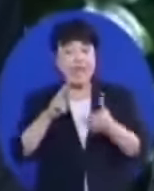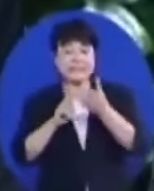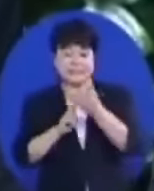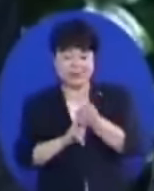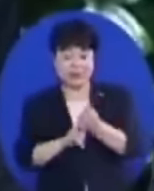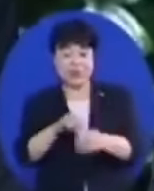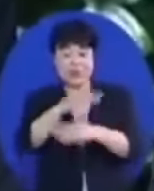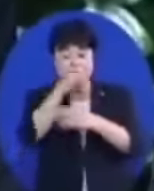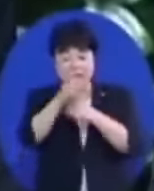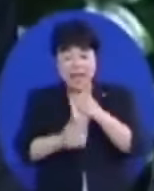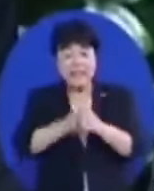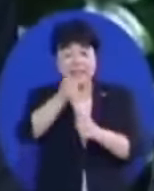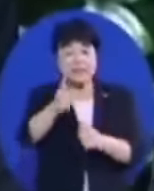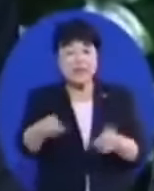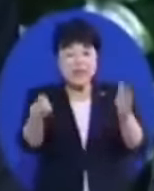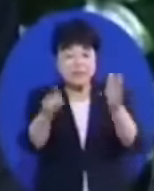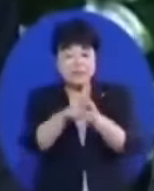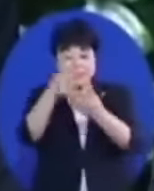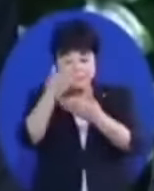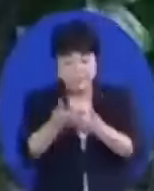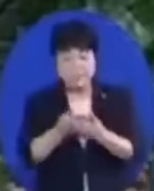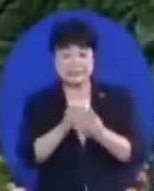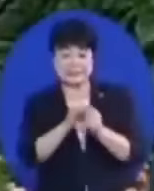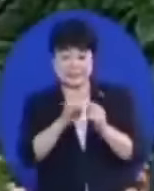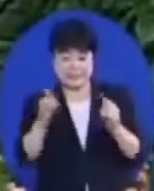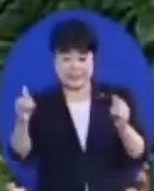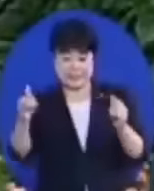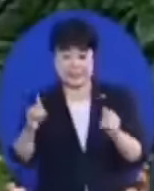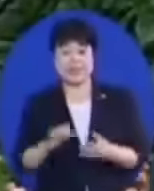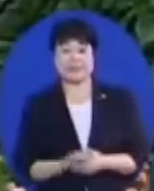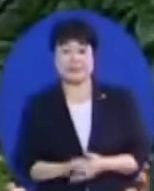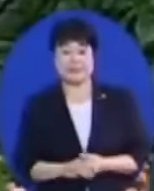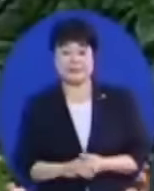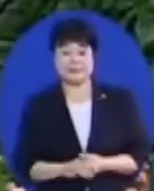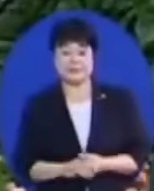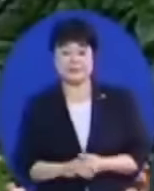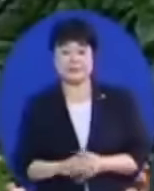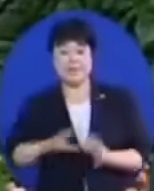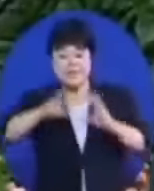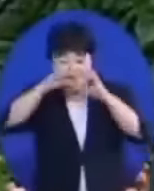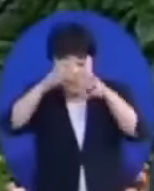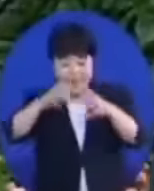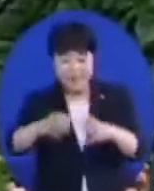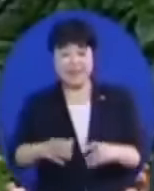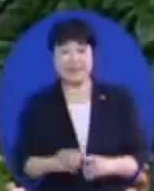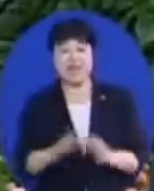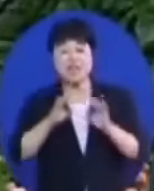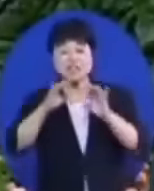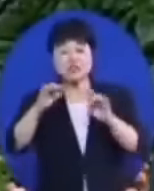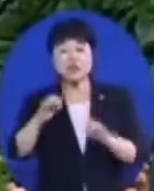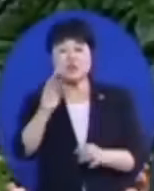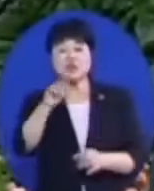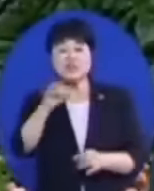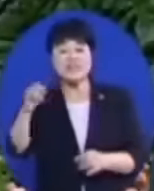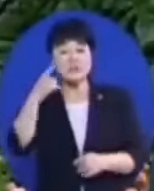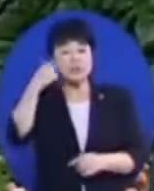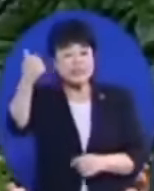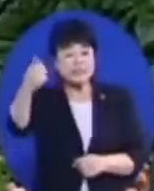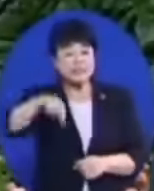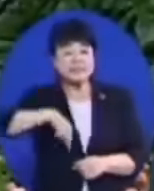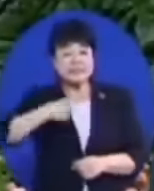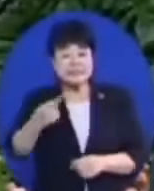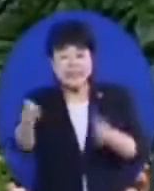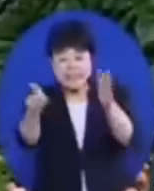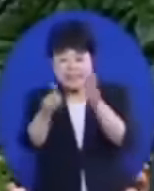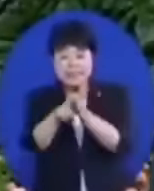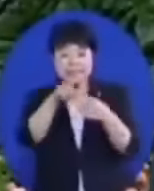기적들은 모두 하나님의 믿음을 받은 사람들이 행한 것입니다. 세계적인 전도자였던 무디 목사님은 자신의